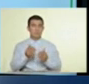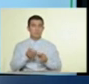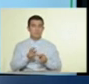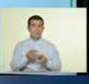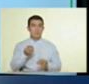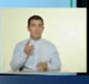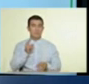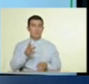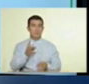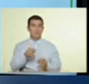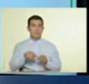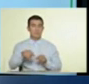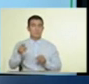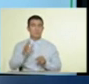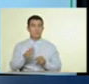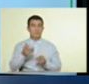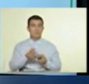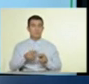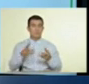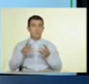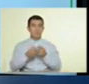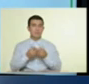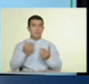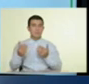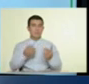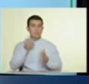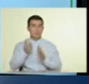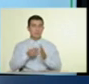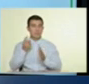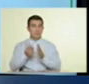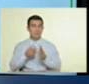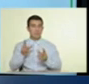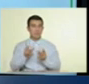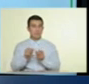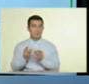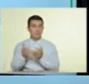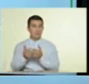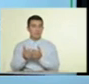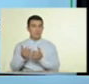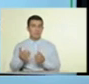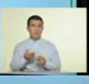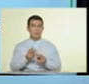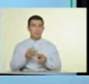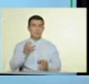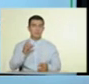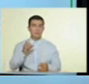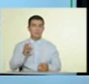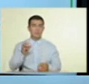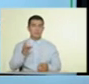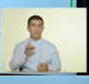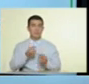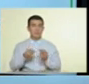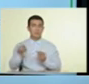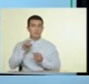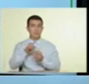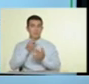o'tadi? Masalani sxemada ko'rsatilgan ketma-ketlikda yeching. Sxema ham berilgan, mana